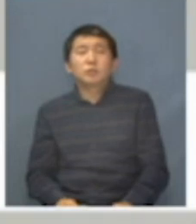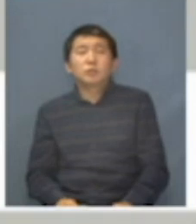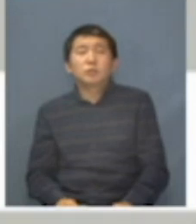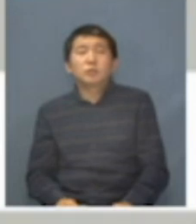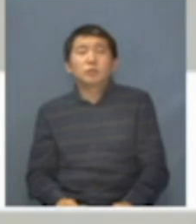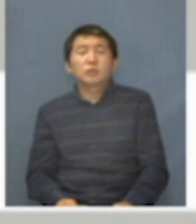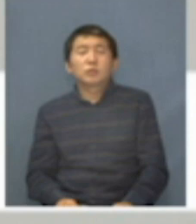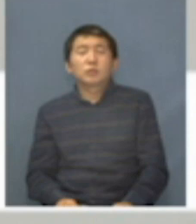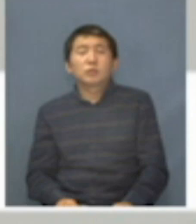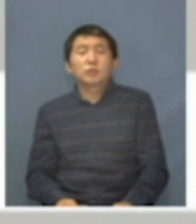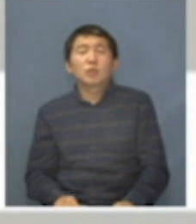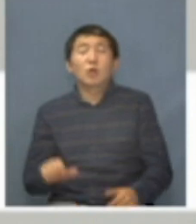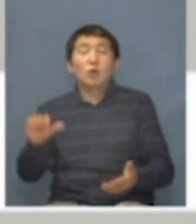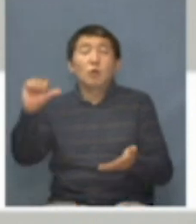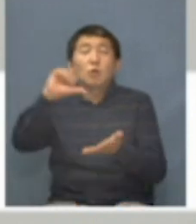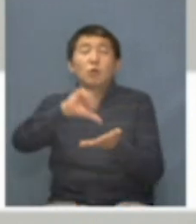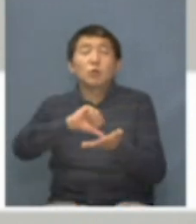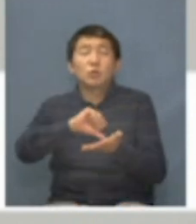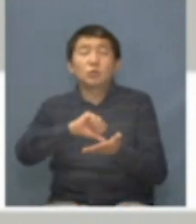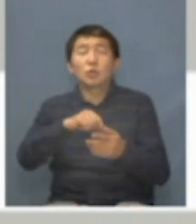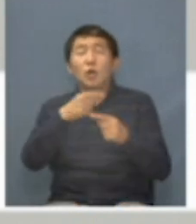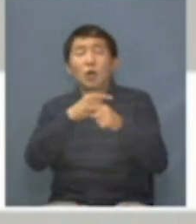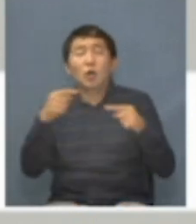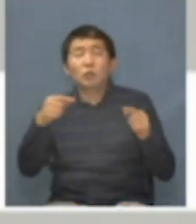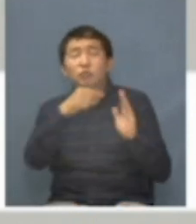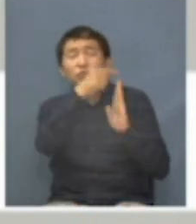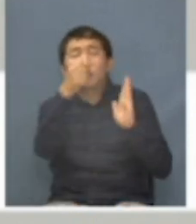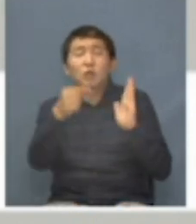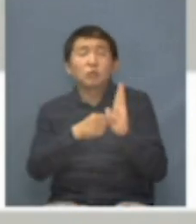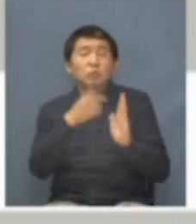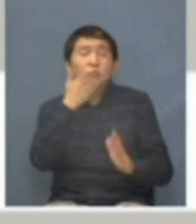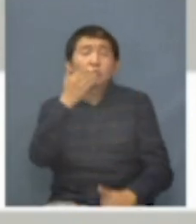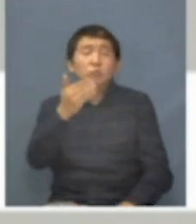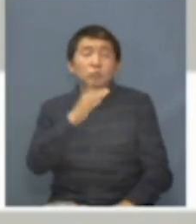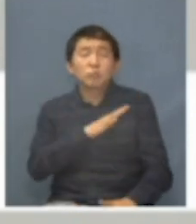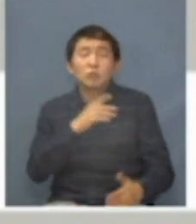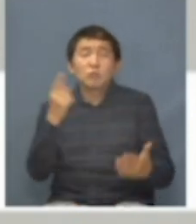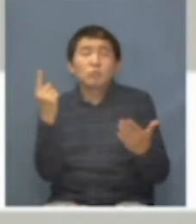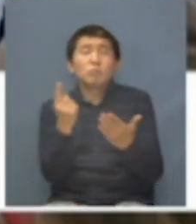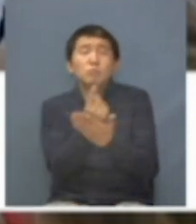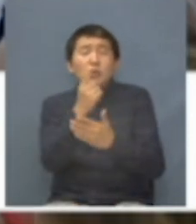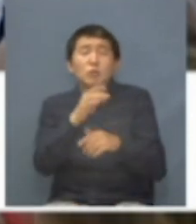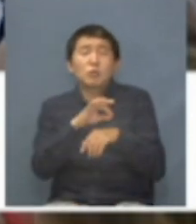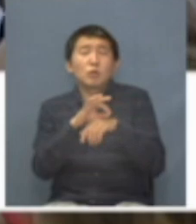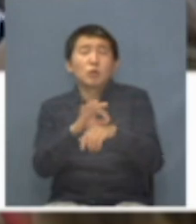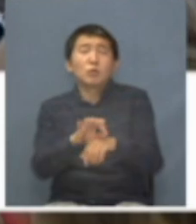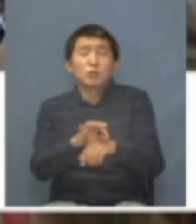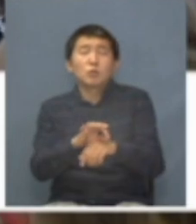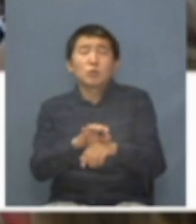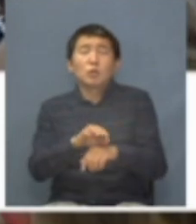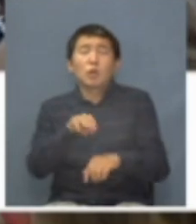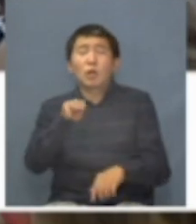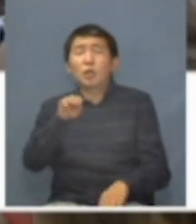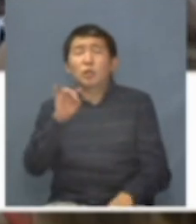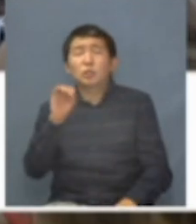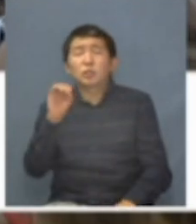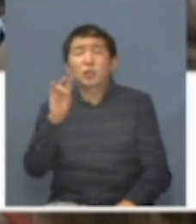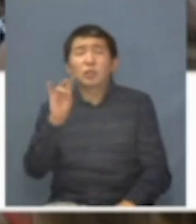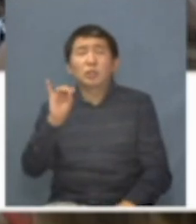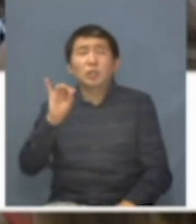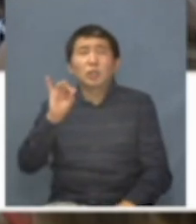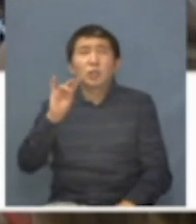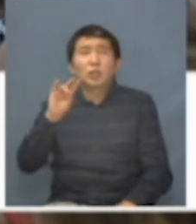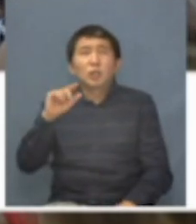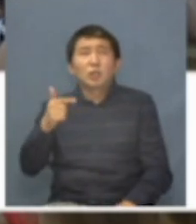Шара барысында қатысушылар өздерін толғандырған сұрақтарын қойды. Өңірде алғаш рет ұйымдастырылып отырған тренинг жұмысы 7-9 тамыз